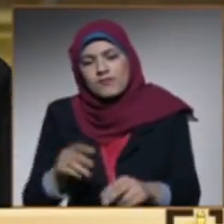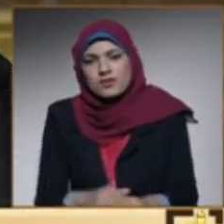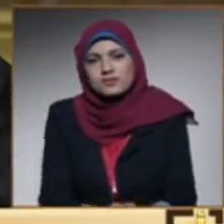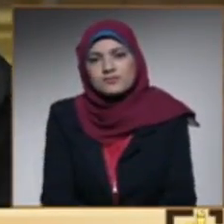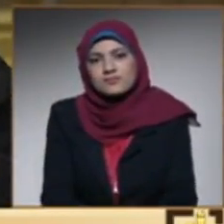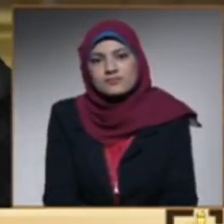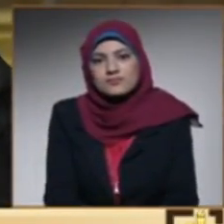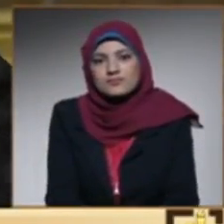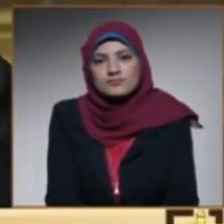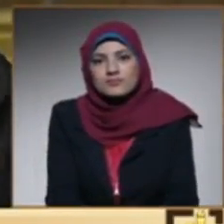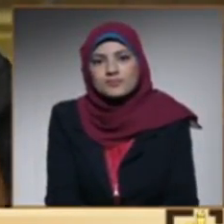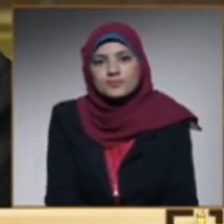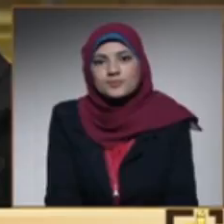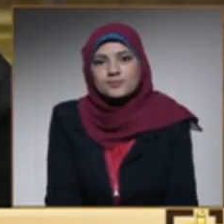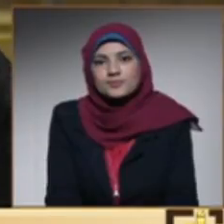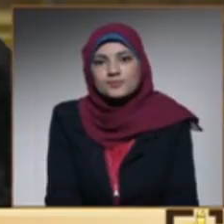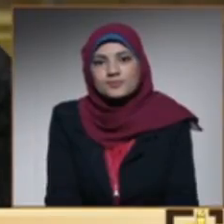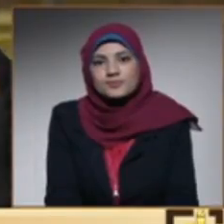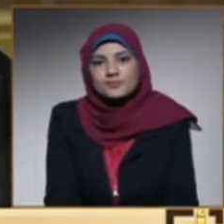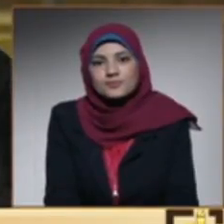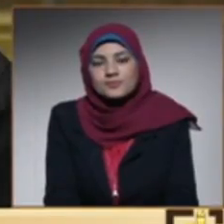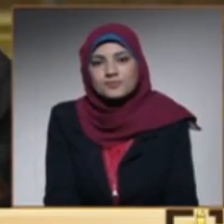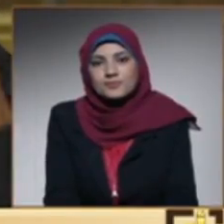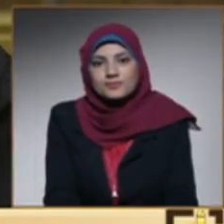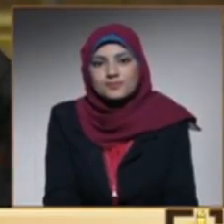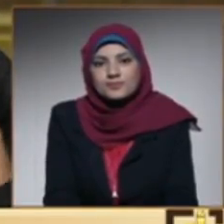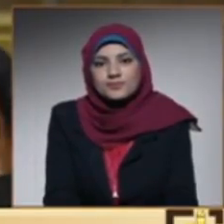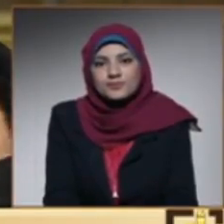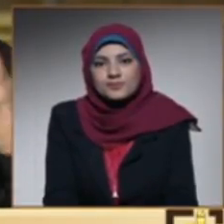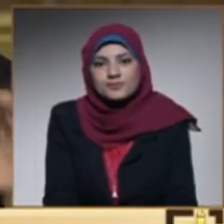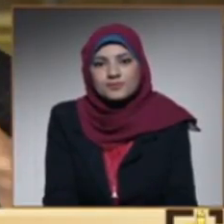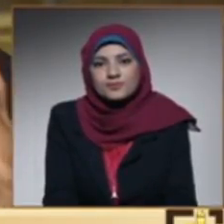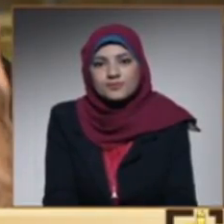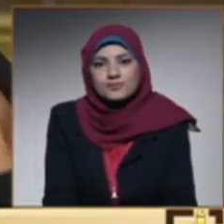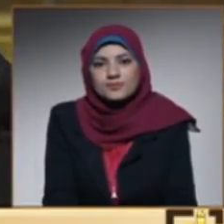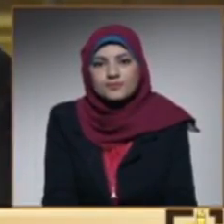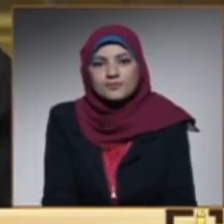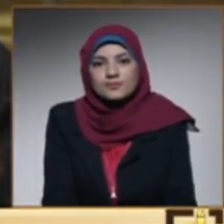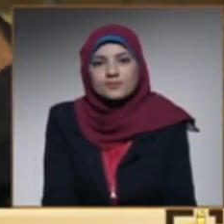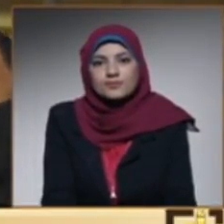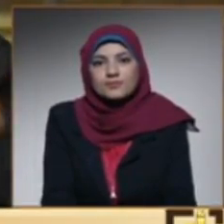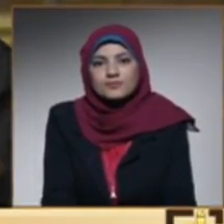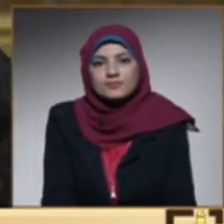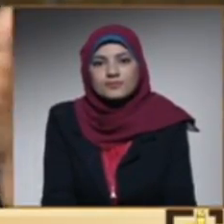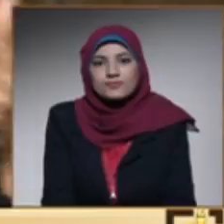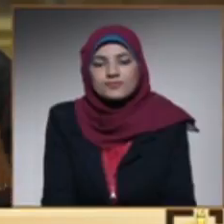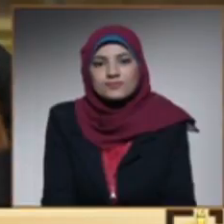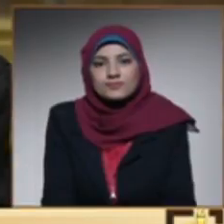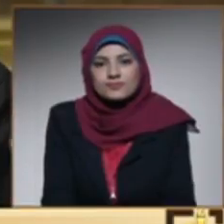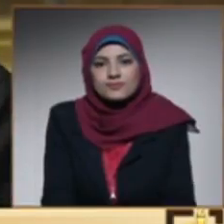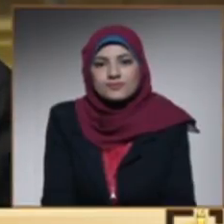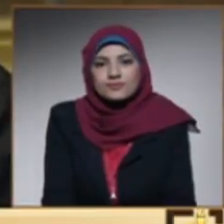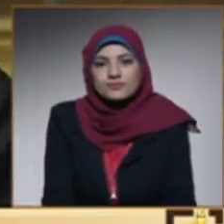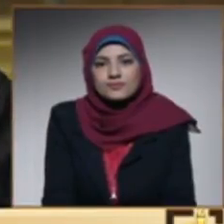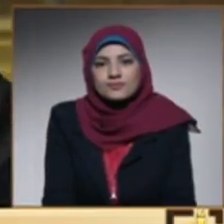انا كنت قبل كده لما خلصت ماما كانت عايزاني ان انا ابقى شخصيه حلوه في المجتمع، ابقى زي مؤهلي يبقى عالي،